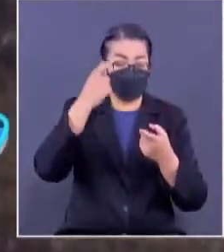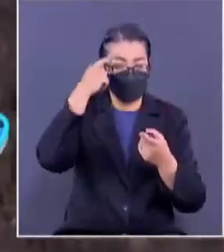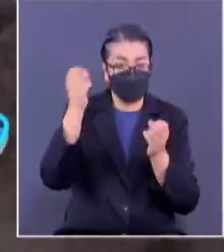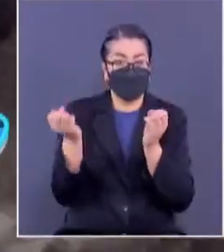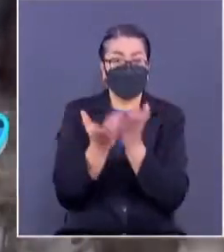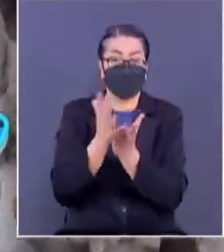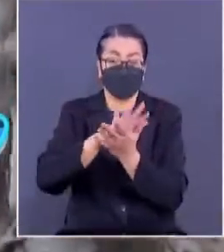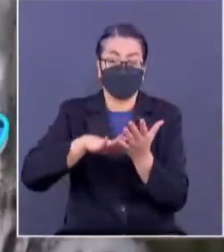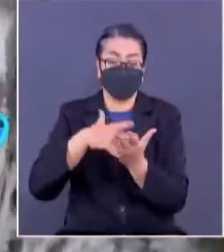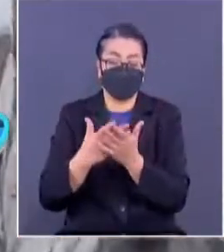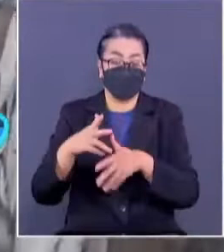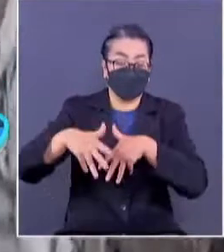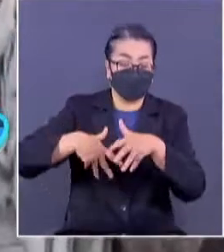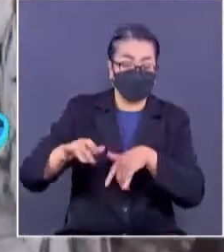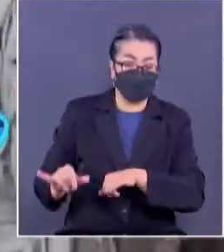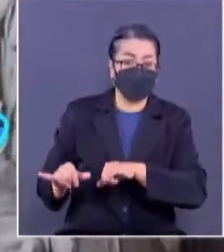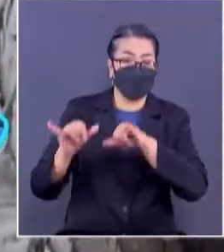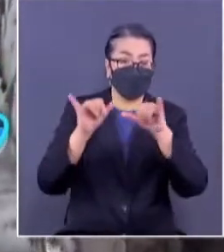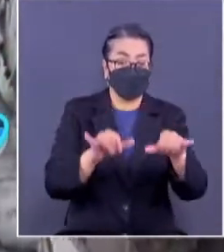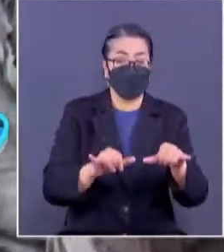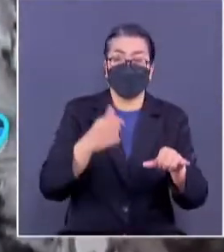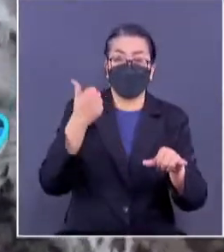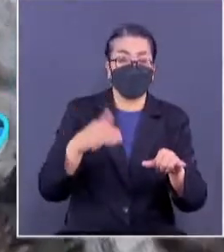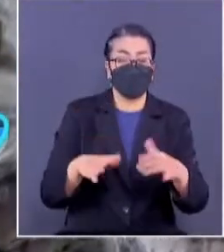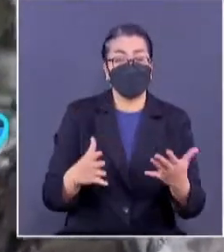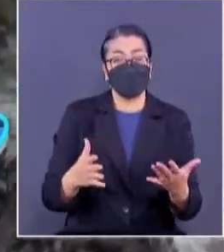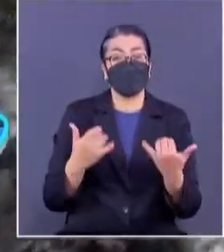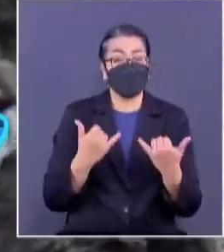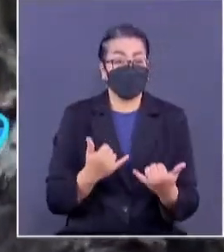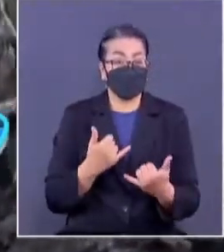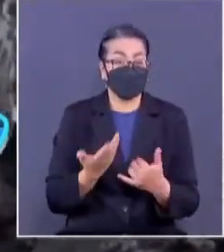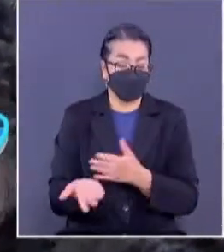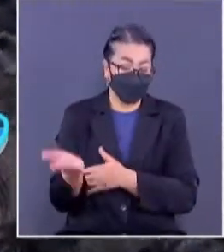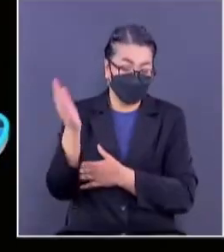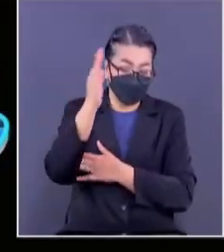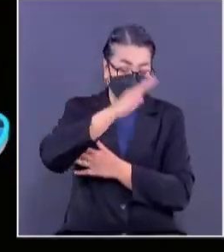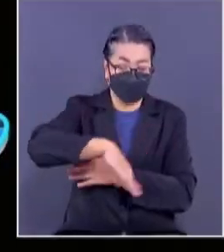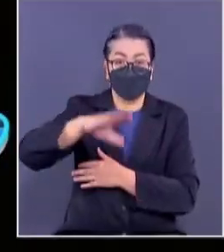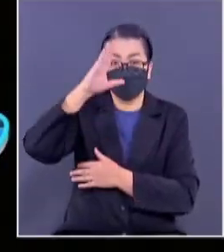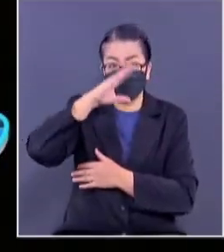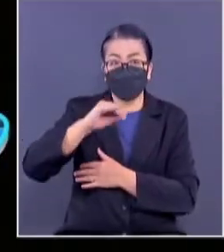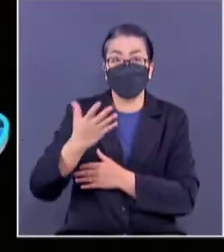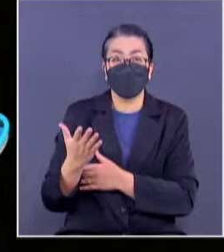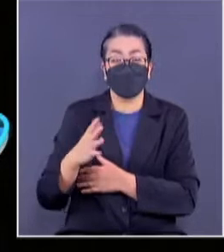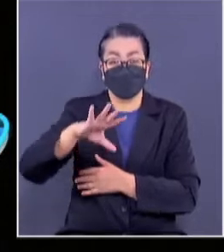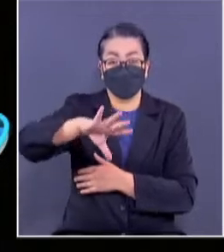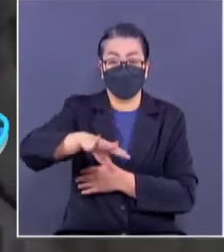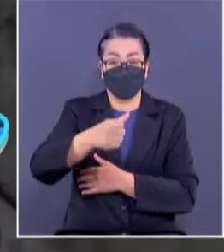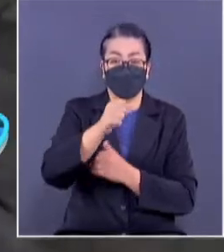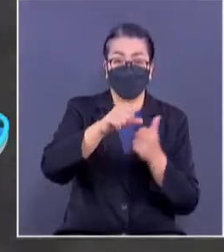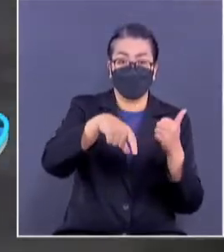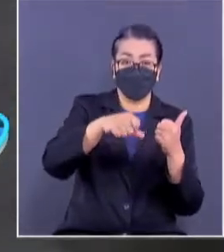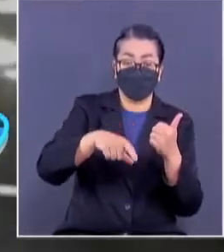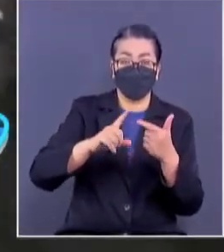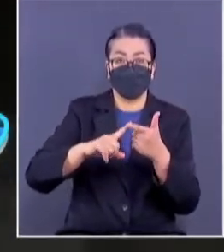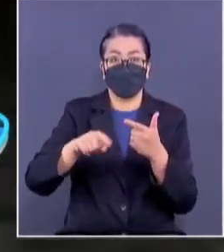ต่อแผนการอพยพประชาชนออกจากเมืองมาลีก็บ่อยครั้งทั้งนี้ตลอดทั้งคืนก่อนหน้านี้เค้ายมเมืองซูวี่แล้วมึง